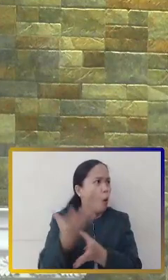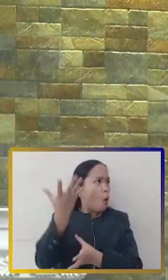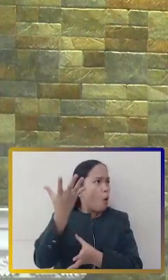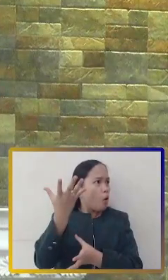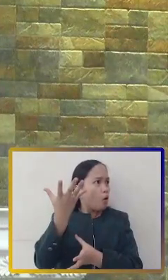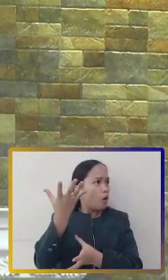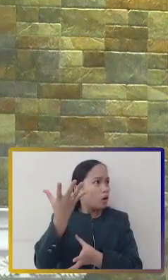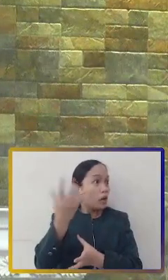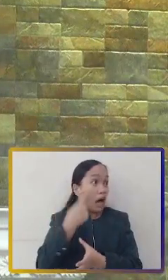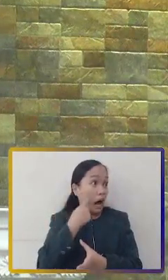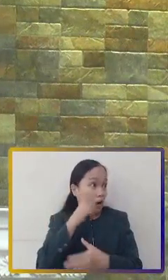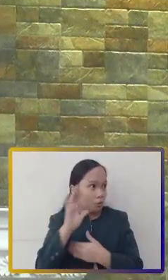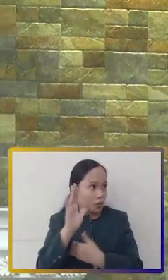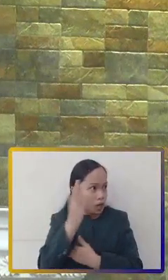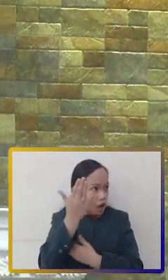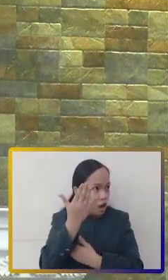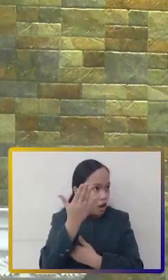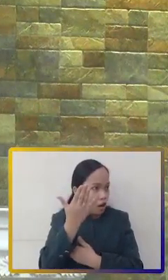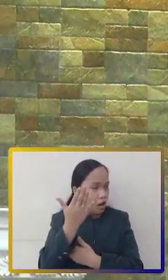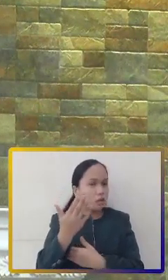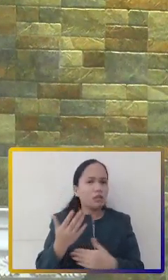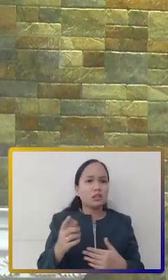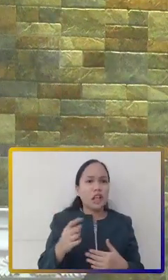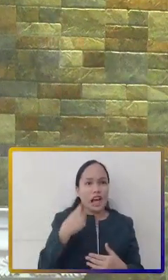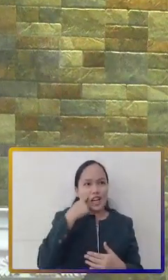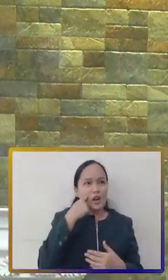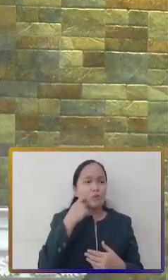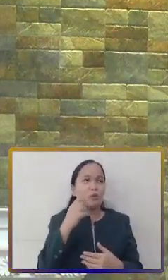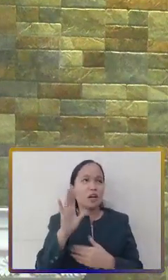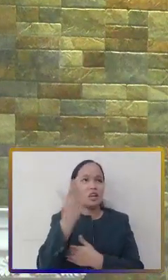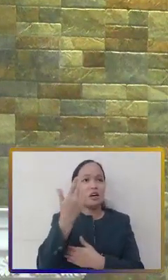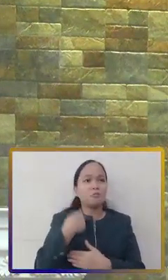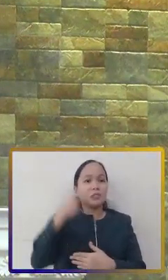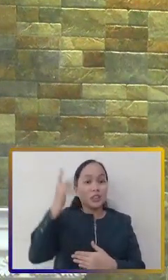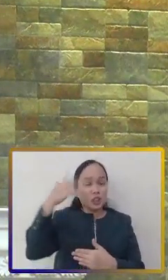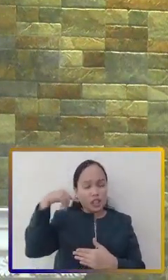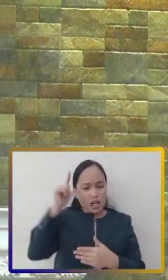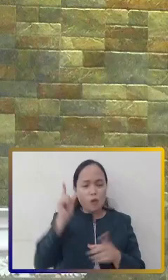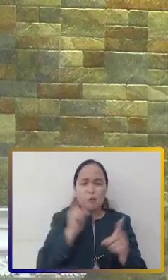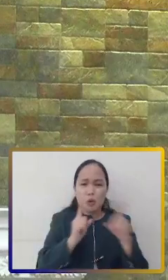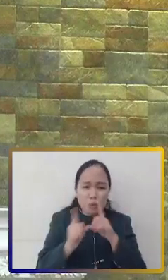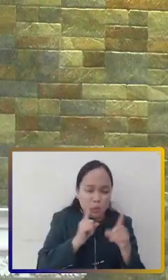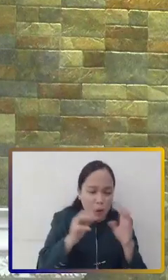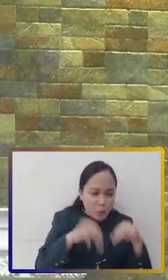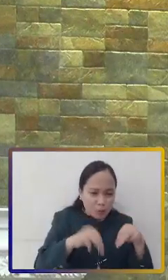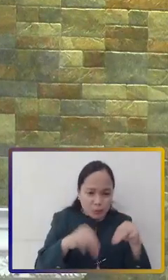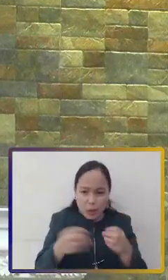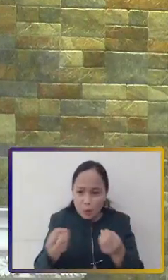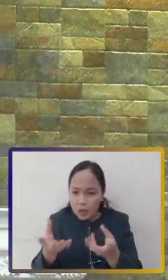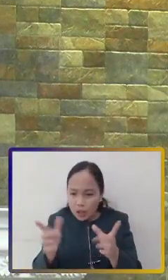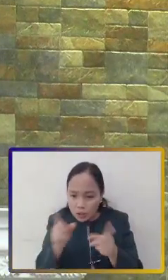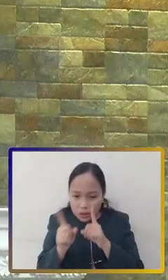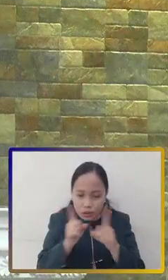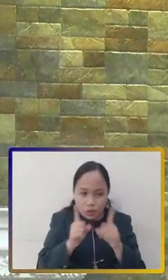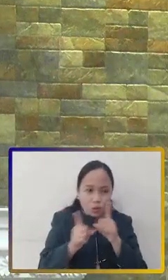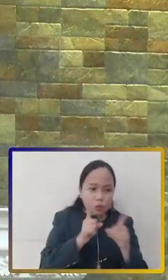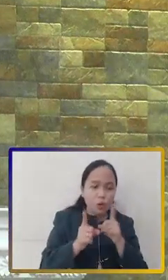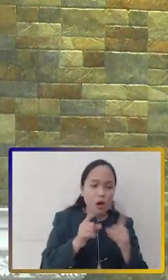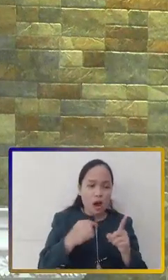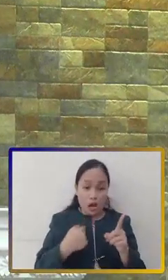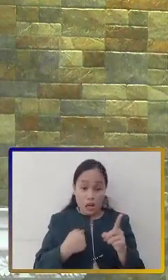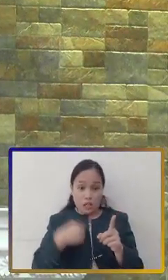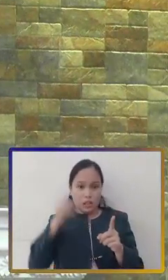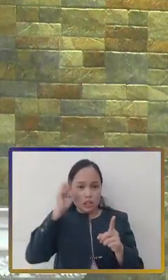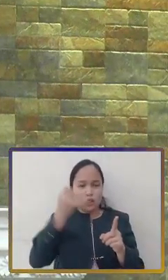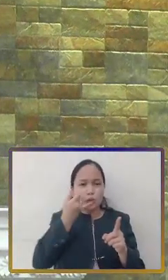Kanina nakakausap, pinag-aaralan lang kayo nila pastor. Pinag-uusapan po namin yan kanina doon sa mess hall na ikipag-communicate